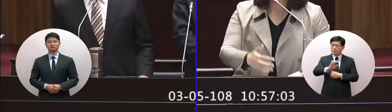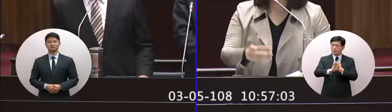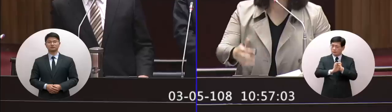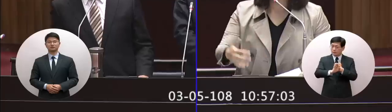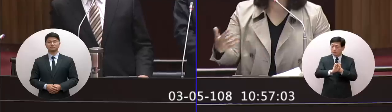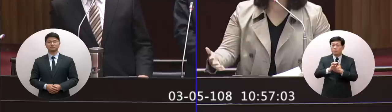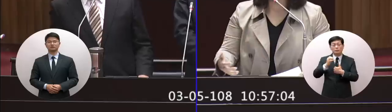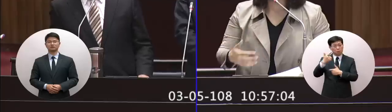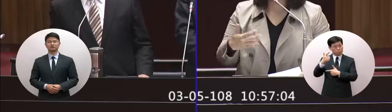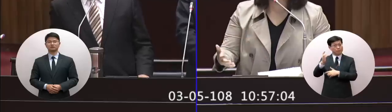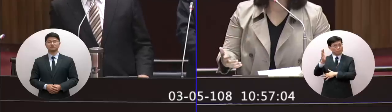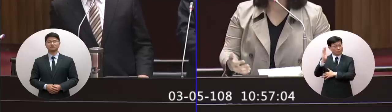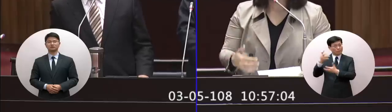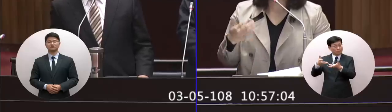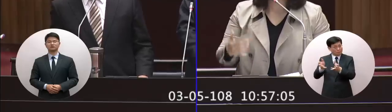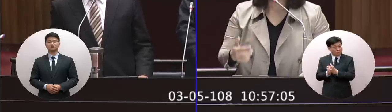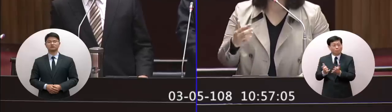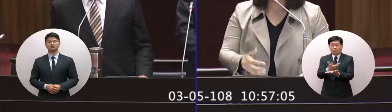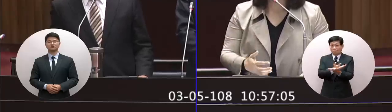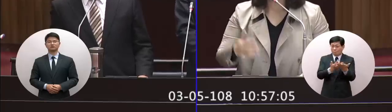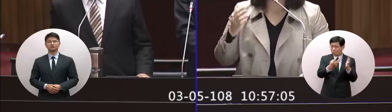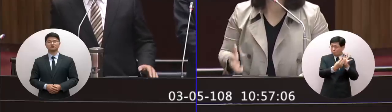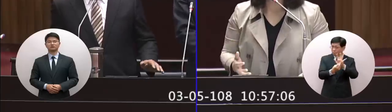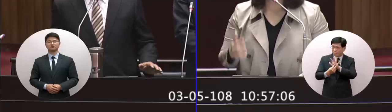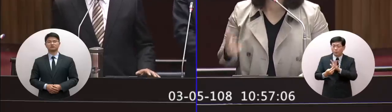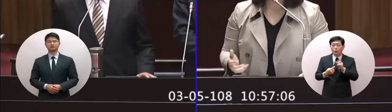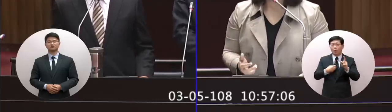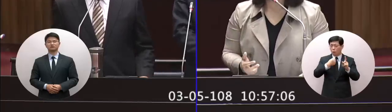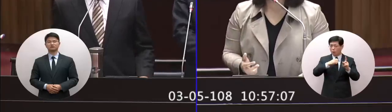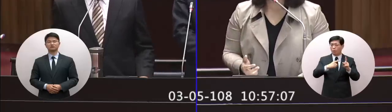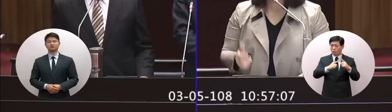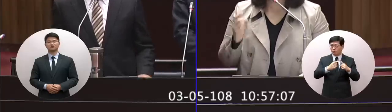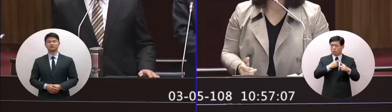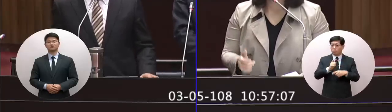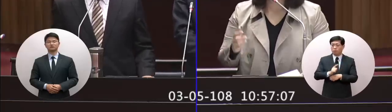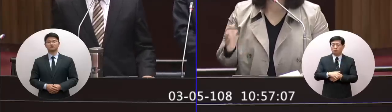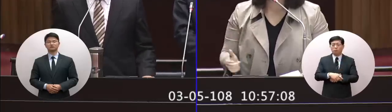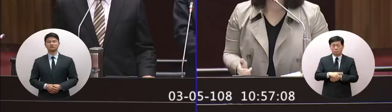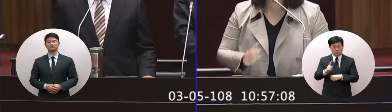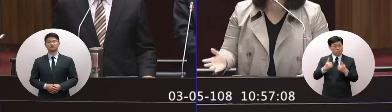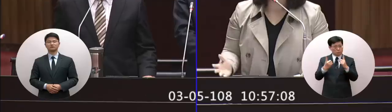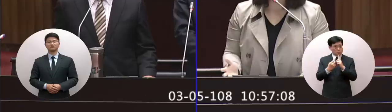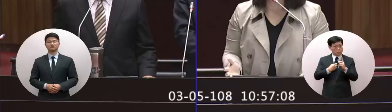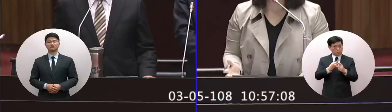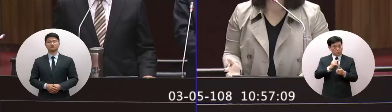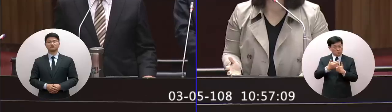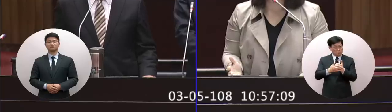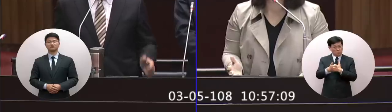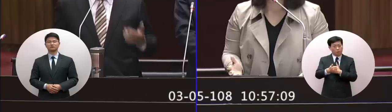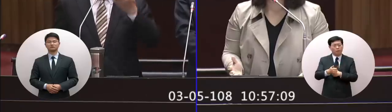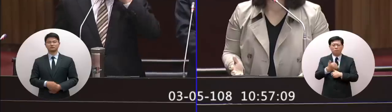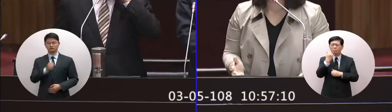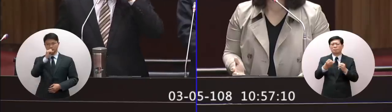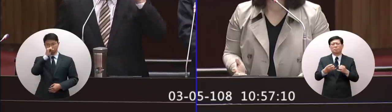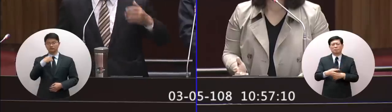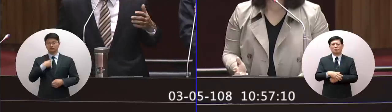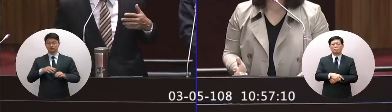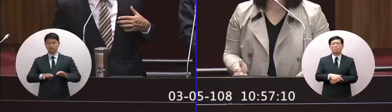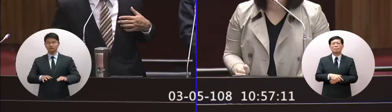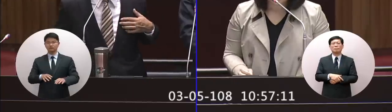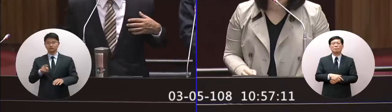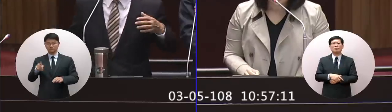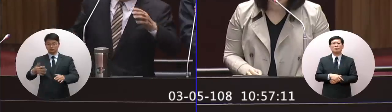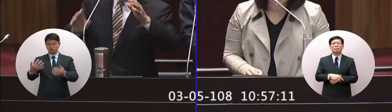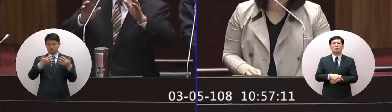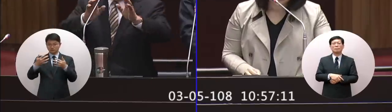过非官方的这种说法，去让人家知道台湾人要的是什么，什么才对台湾有利？这个都可以谈的嘛。 来，你要